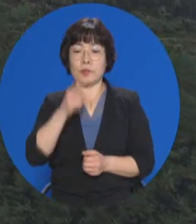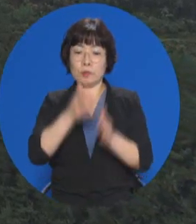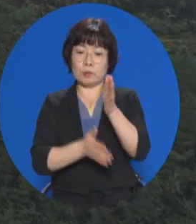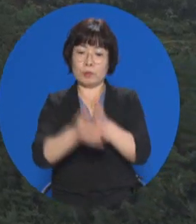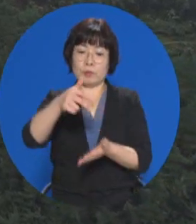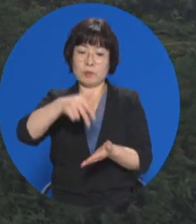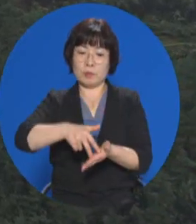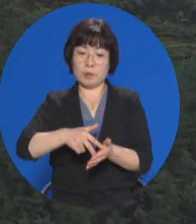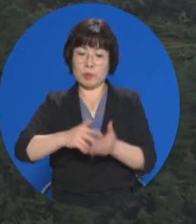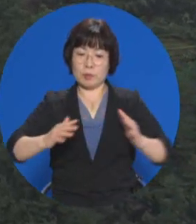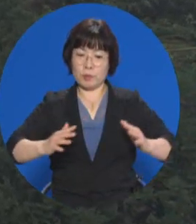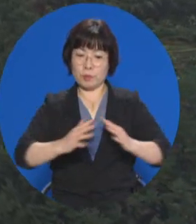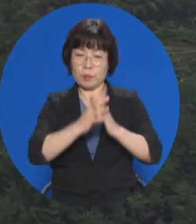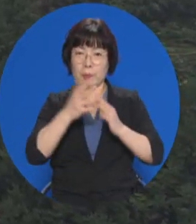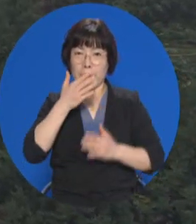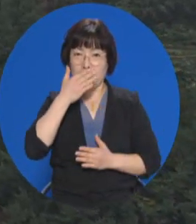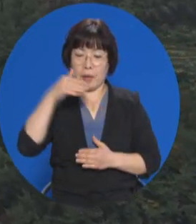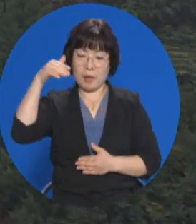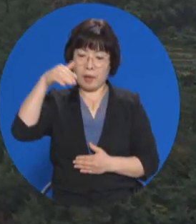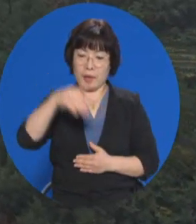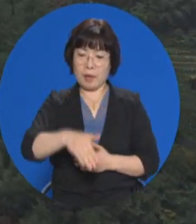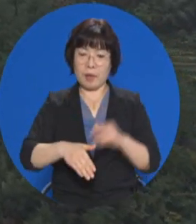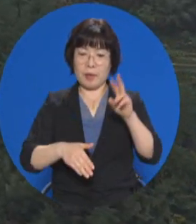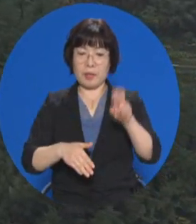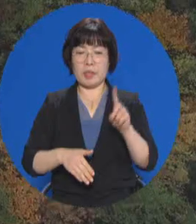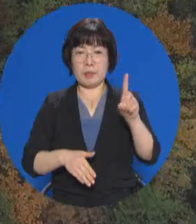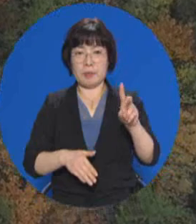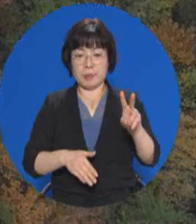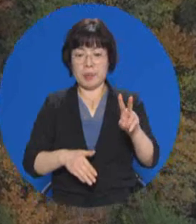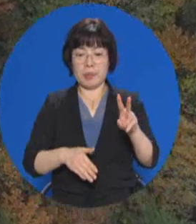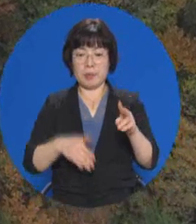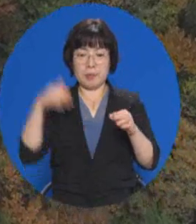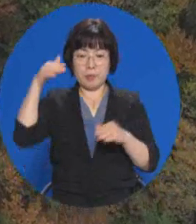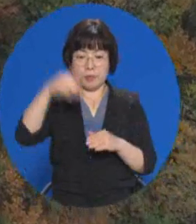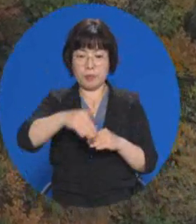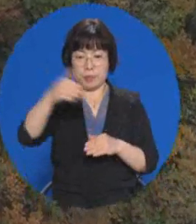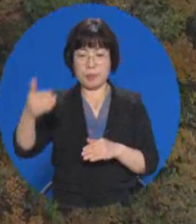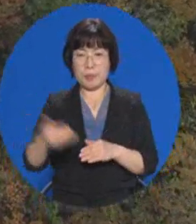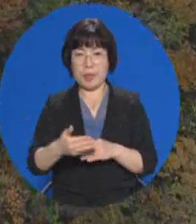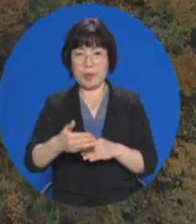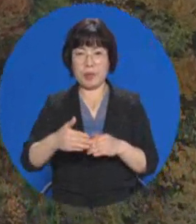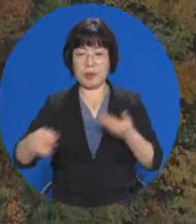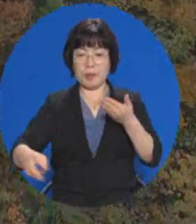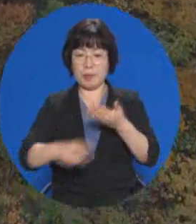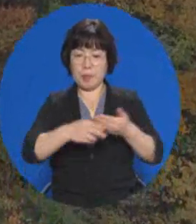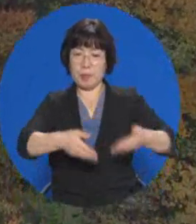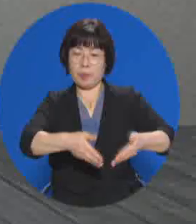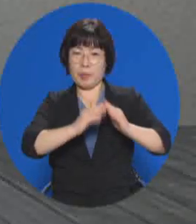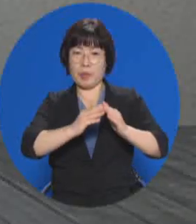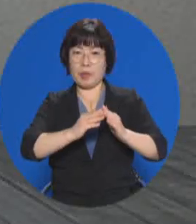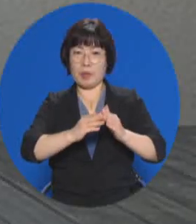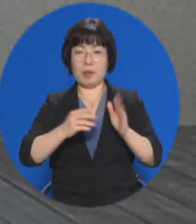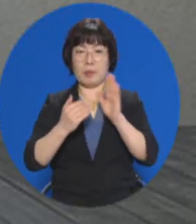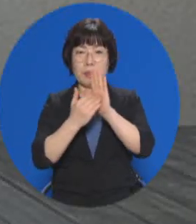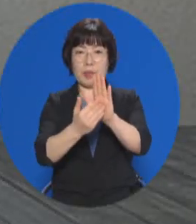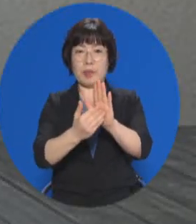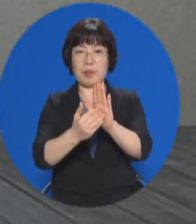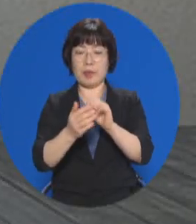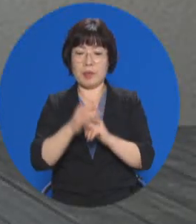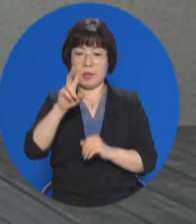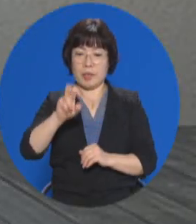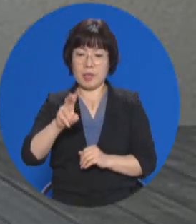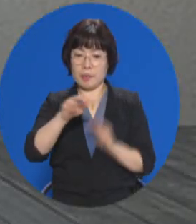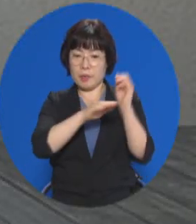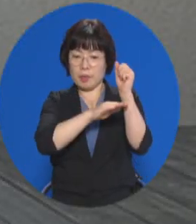여수시는 개발 행위가 가능한 경사도를 22도로 낮춰 개발 규제를 강화했다고 말합니다. 그러나 22도